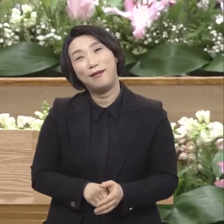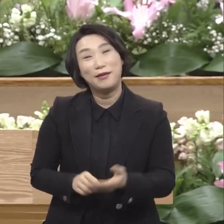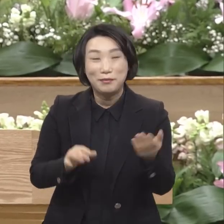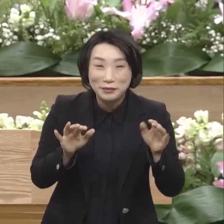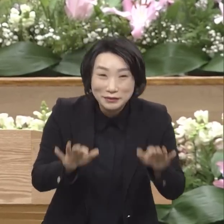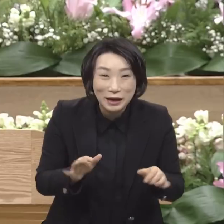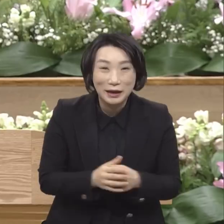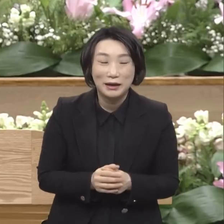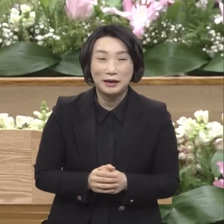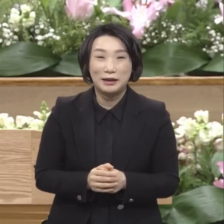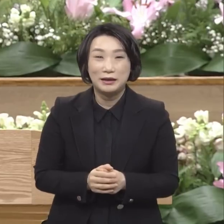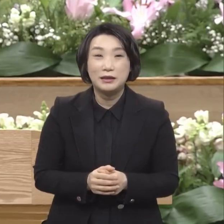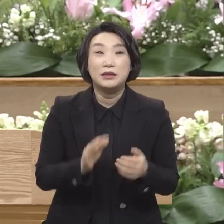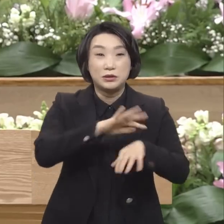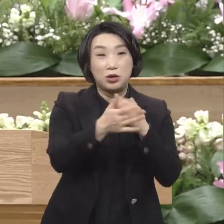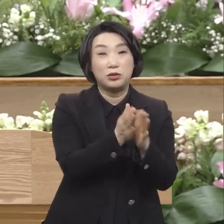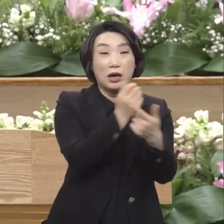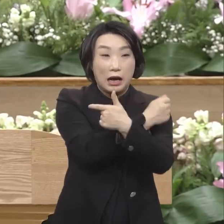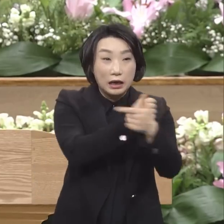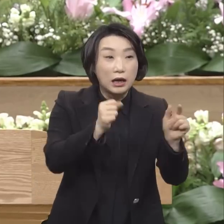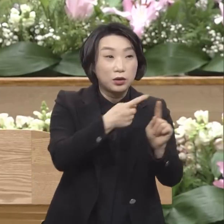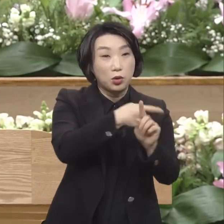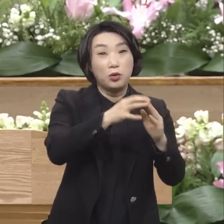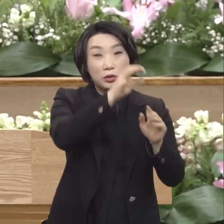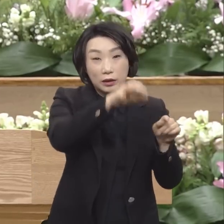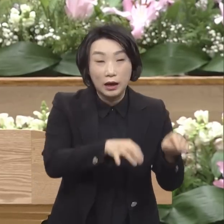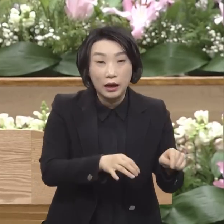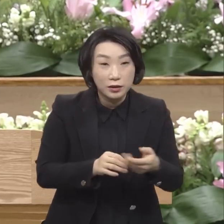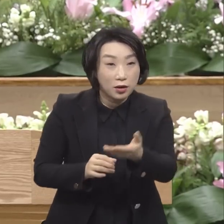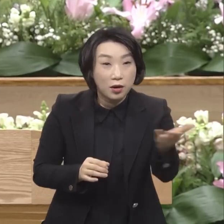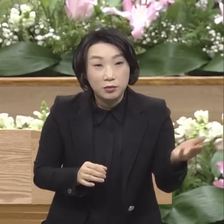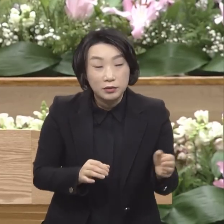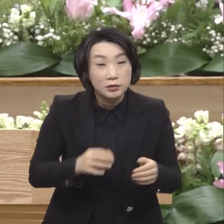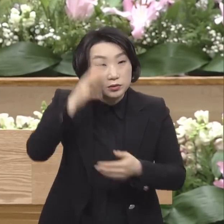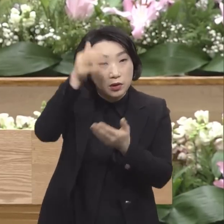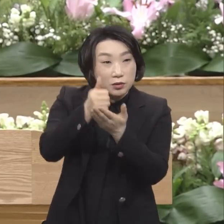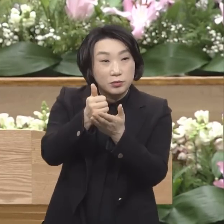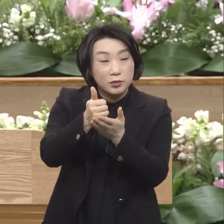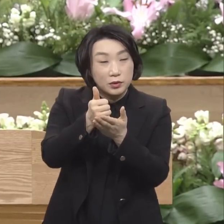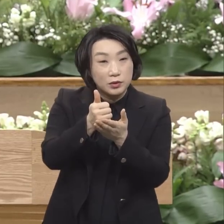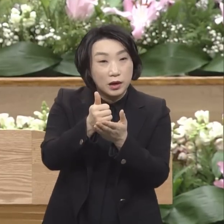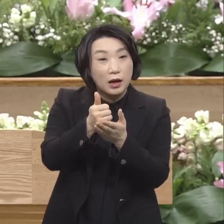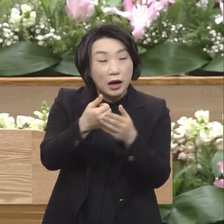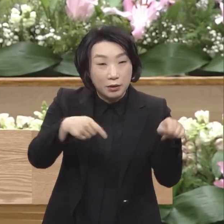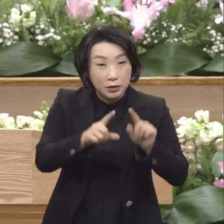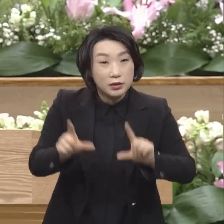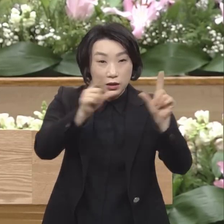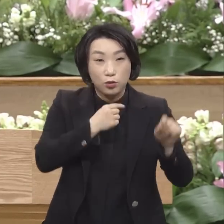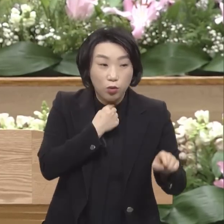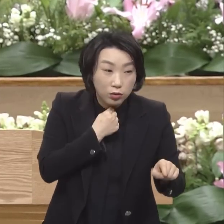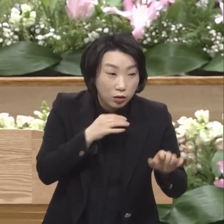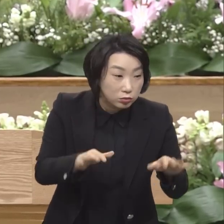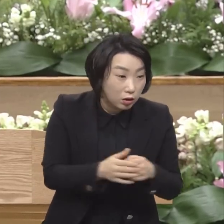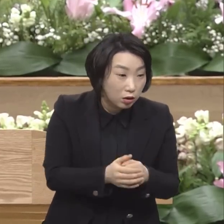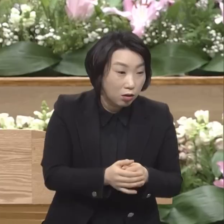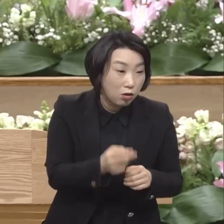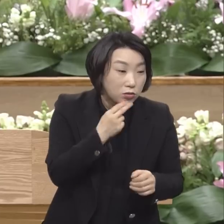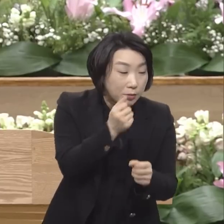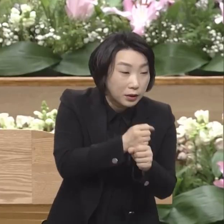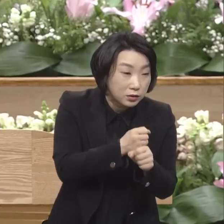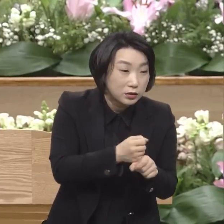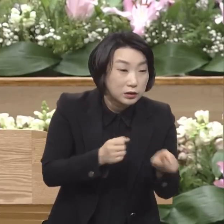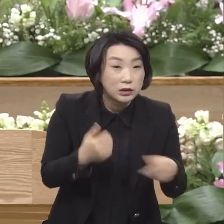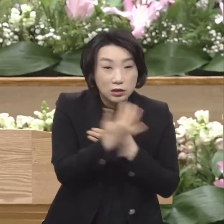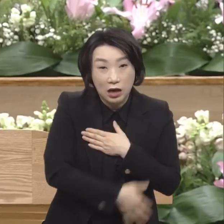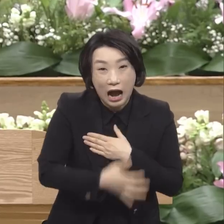지금 이 갈라디아 교회가 성령으로 살기를 원하는데 못하게 하는 요